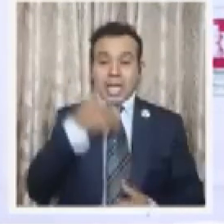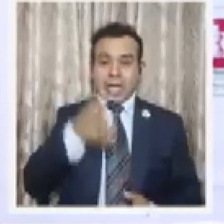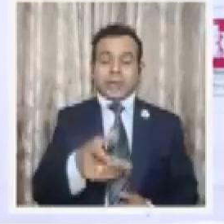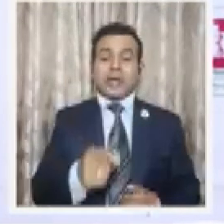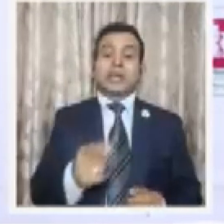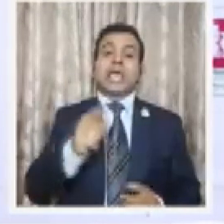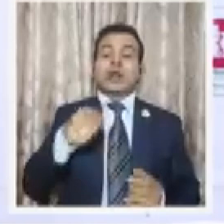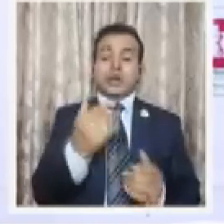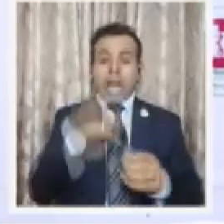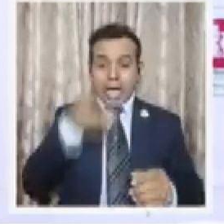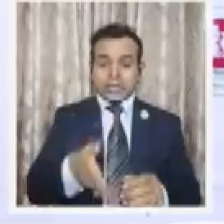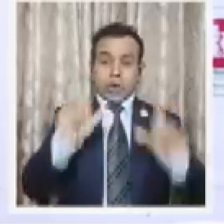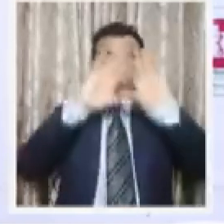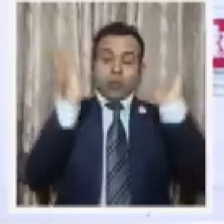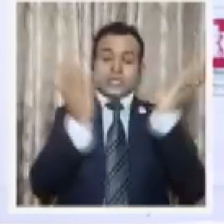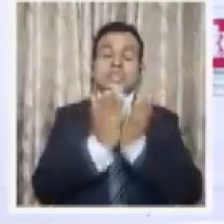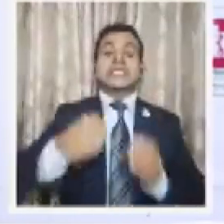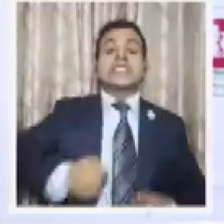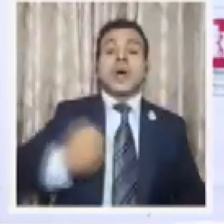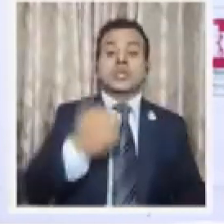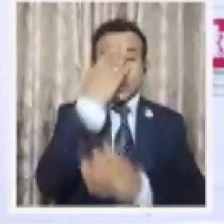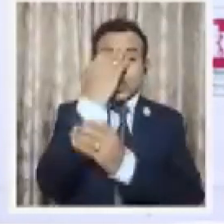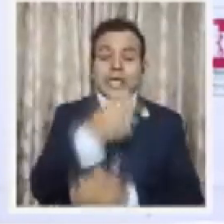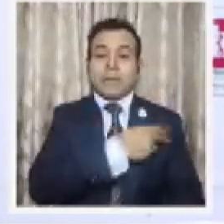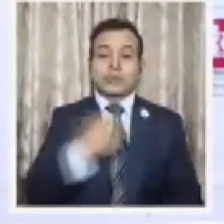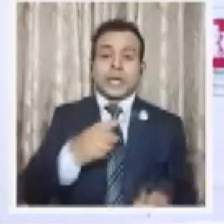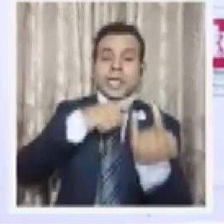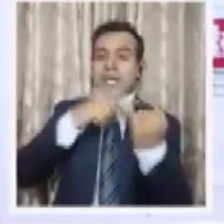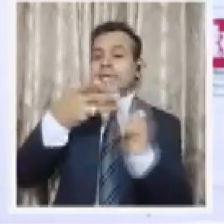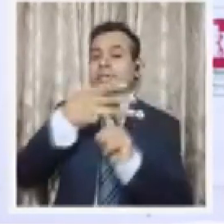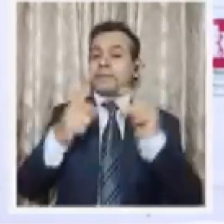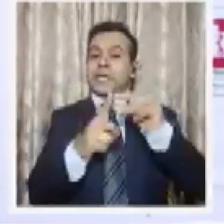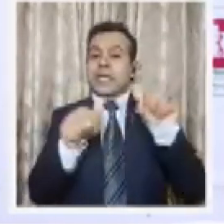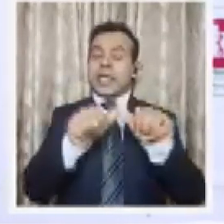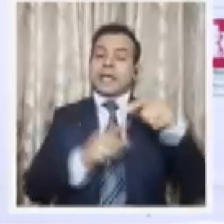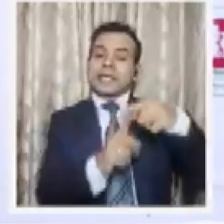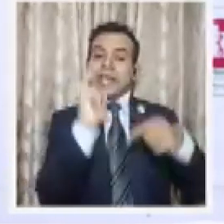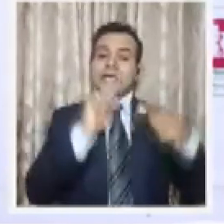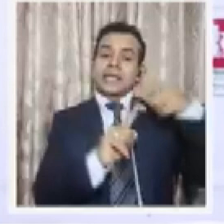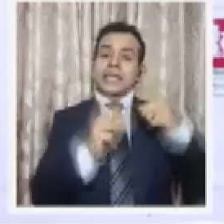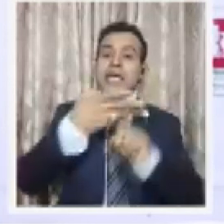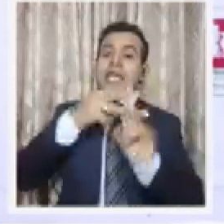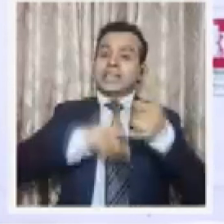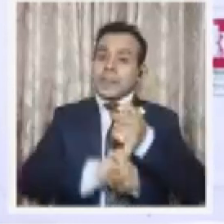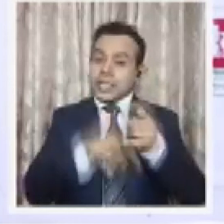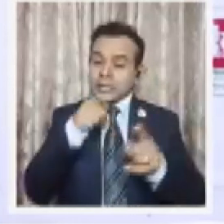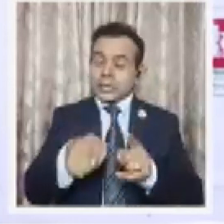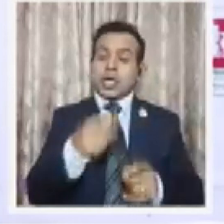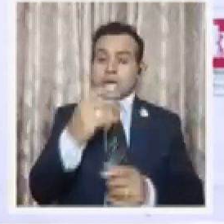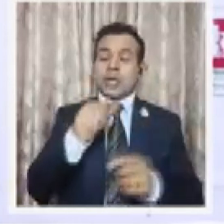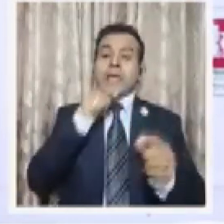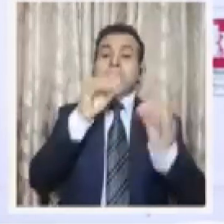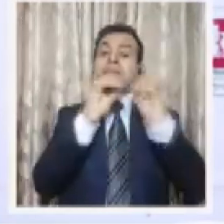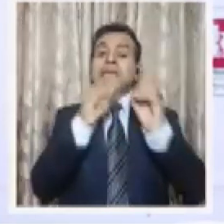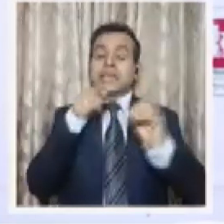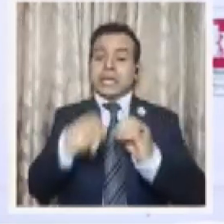যে বিষয়টা উল্লেখ করলাম, হেপাটাইটিস ভাইরাস, যে আজকে বিশ্ব হেপাটাইটিস দিবস, এই ক্ষেত্রে আপনারা নিশ্চয়ই শুনলেন যে প্রতি